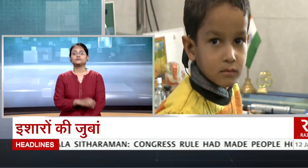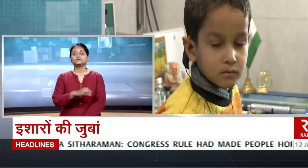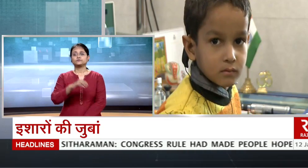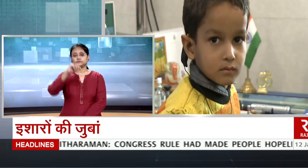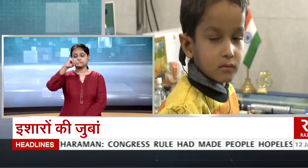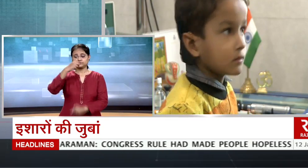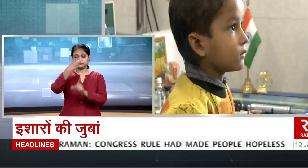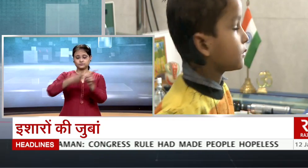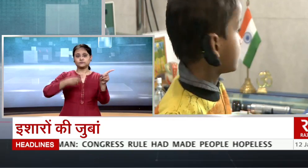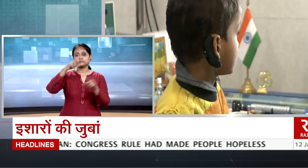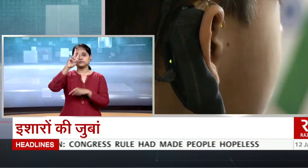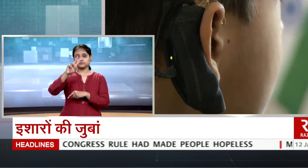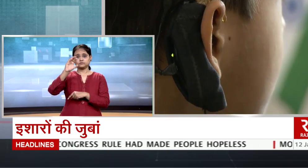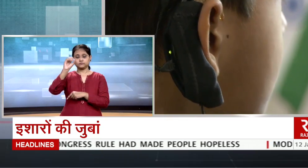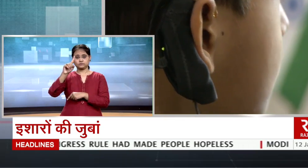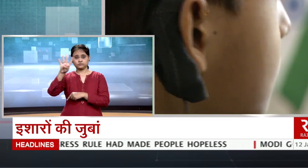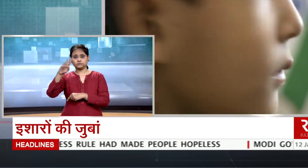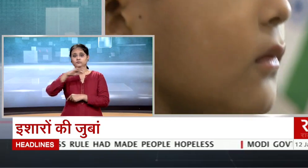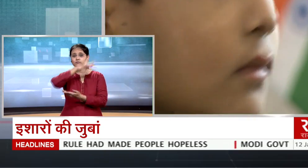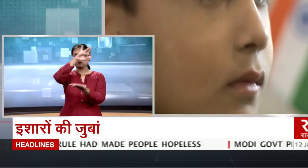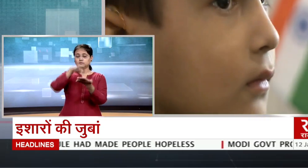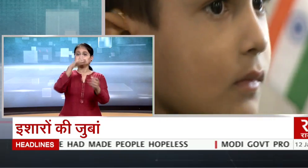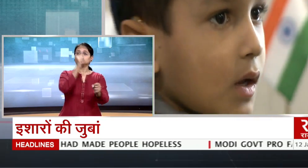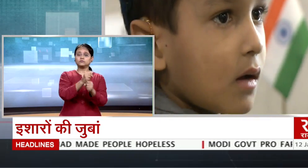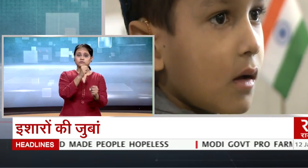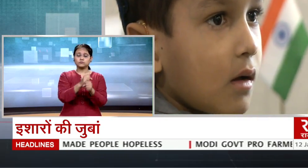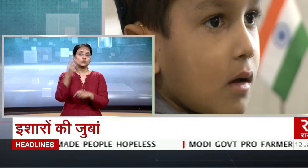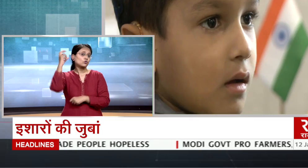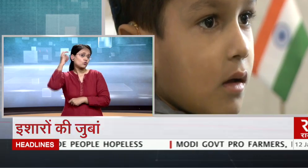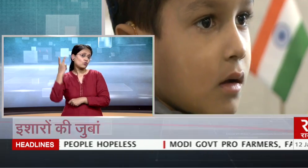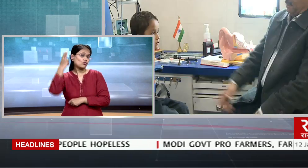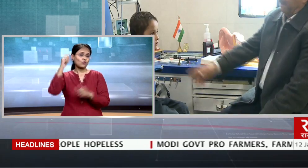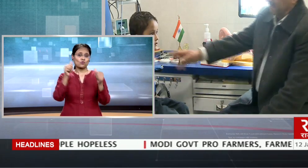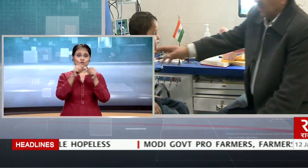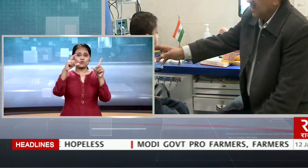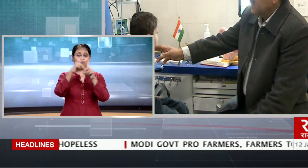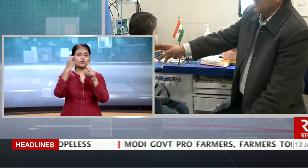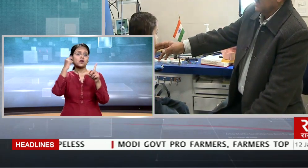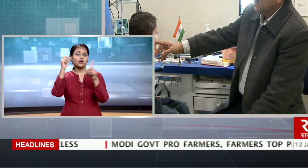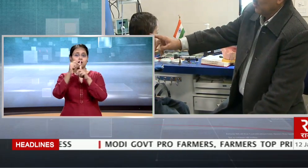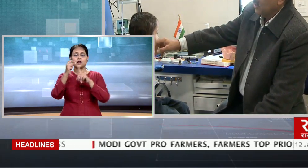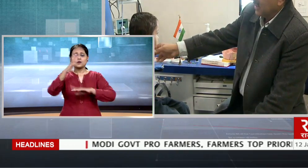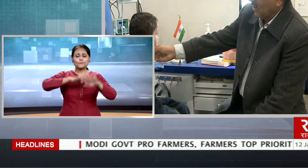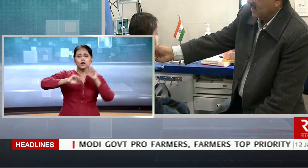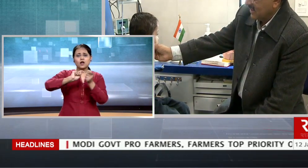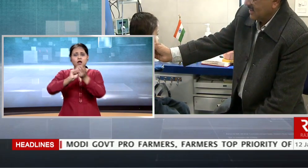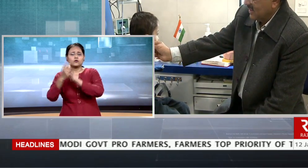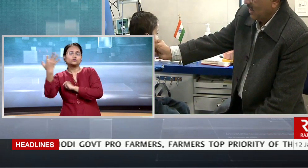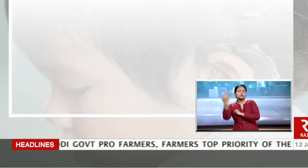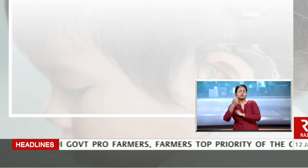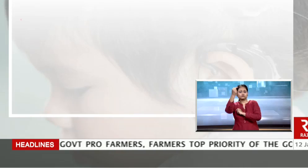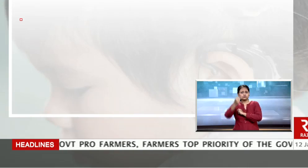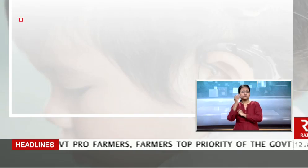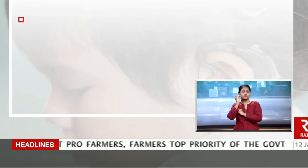दरअसल साल 2014 में केंद्र सरकार ने कॉकलियर इम्प्लांट की एडिप योजना में संशोधन कर नए दिशा निर्देश जारी किए